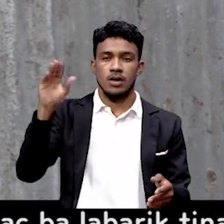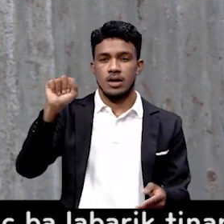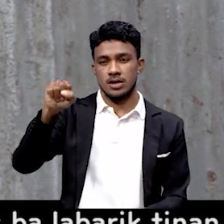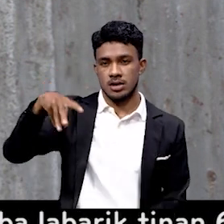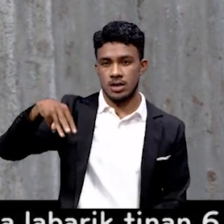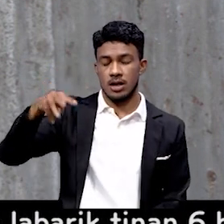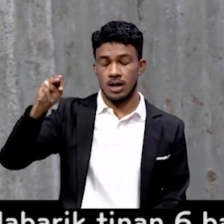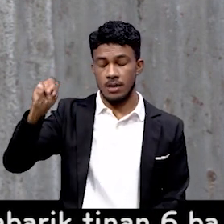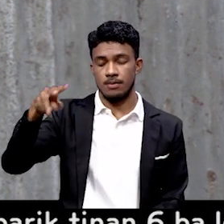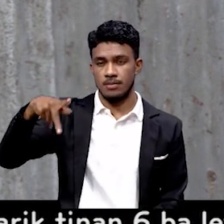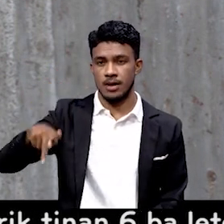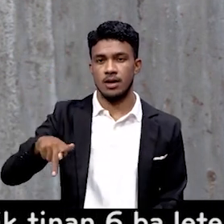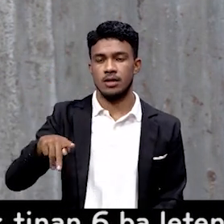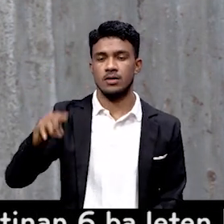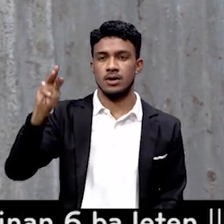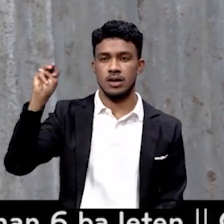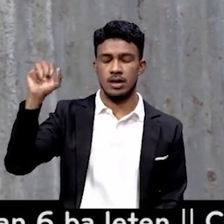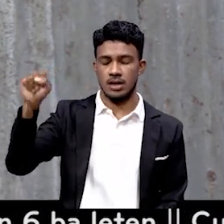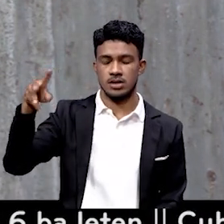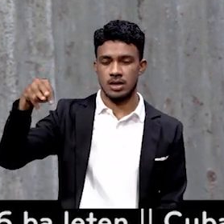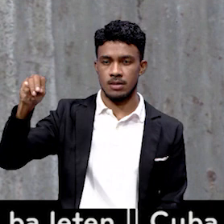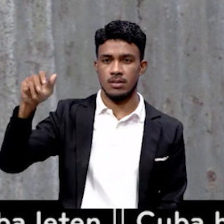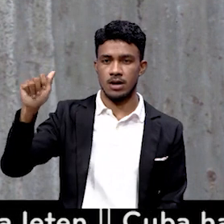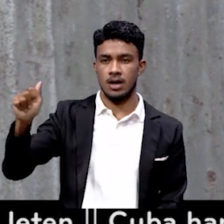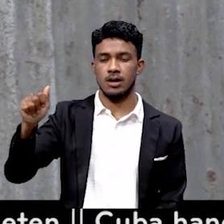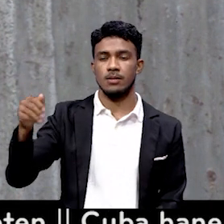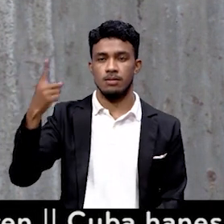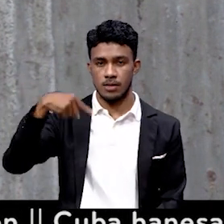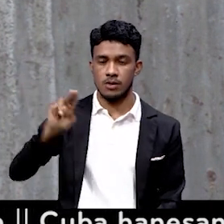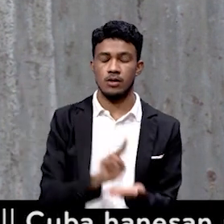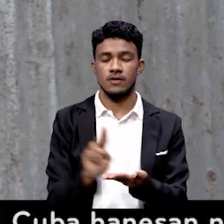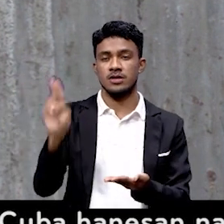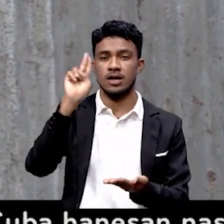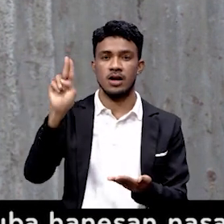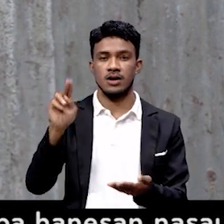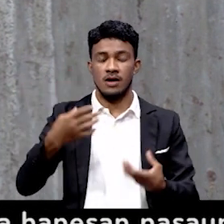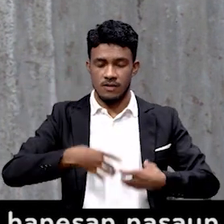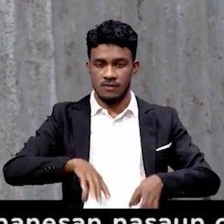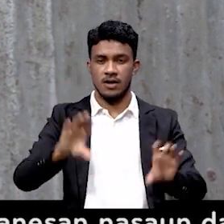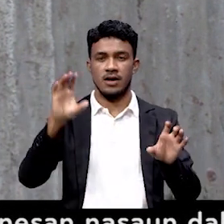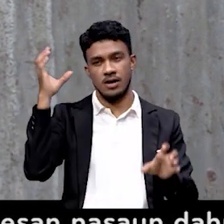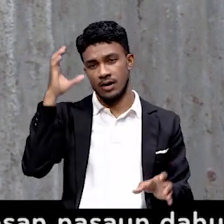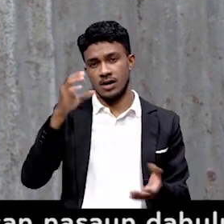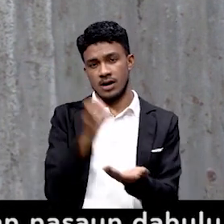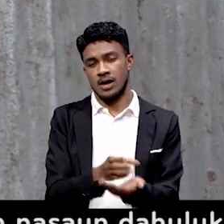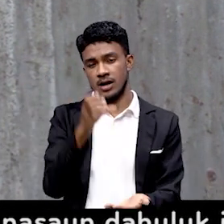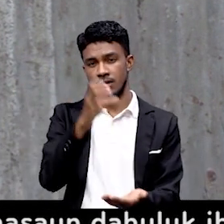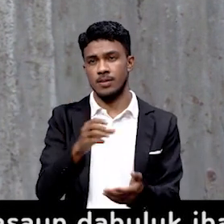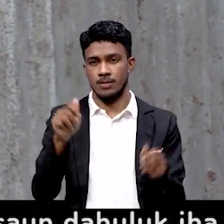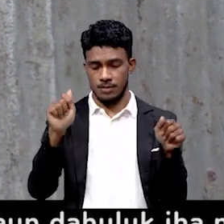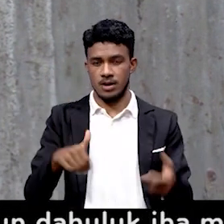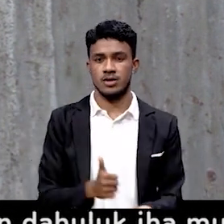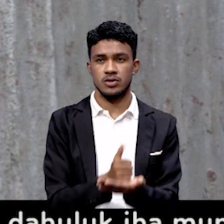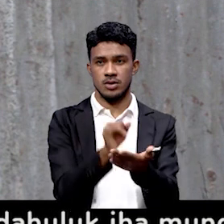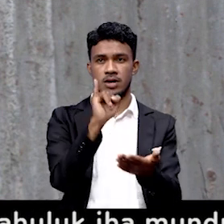SMA tamat universitas luar kalian deh kalian mau buka orang sustain tahau to helau